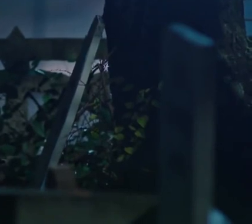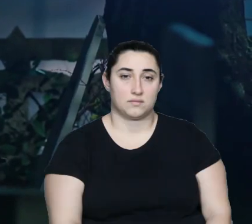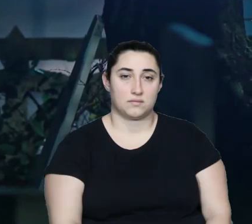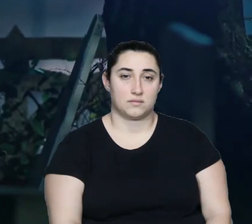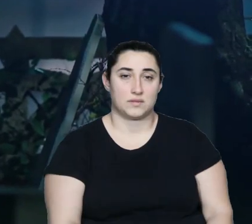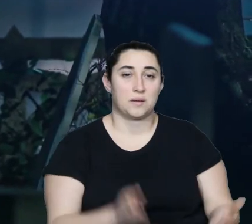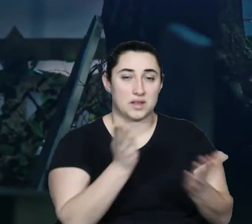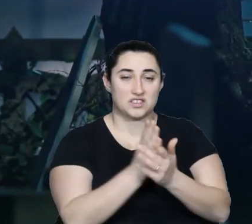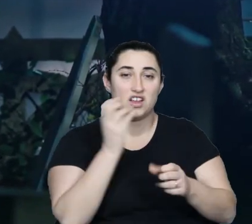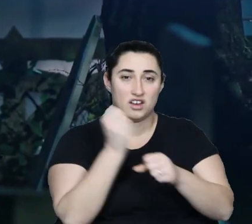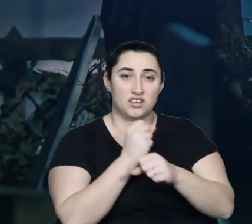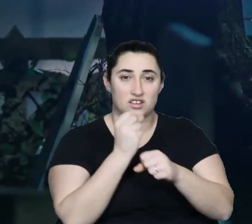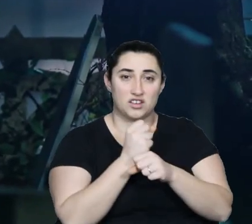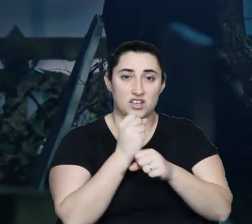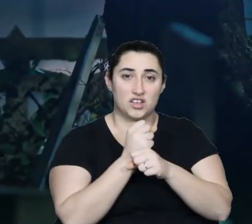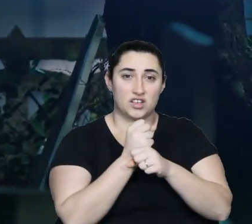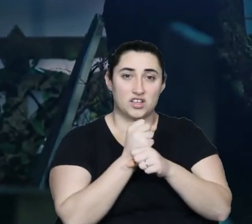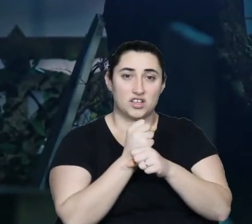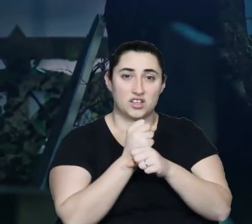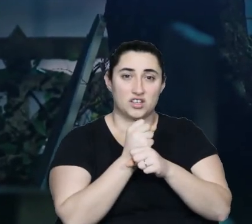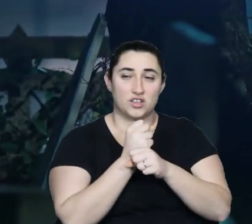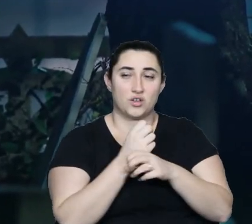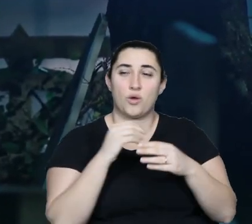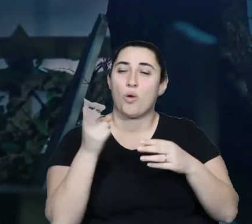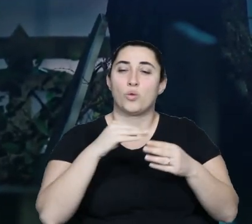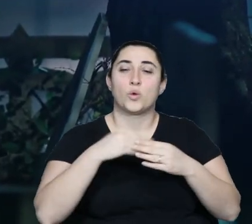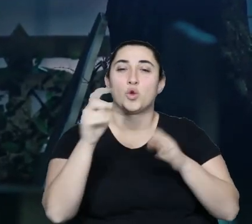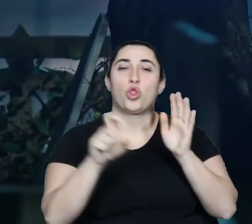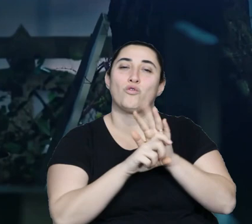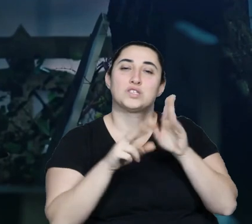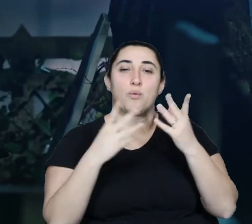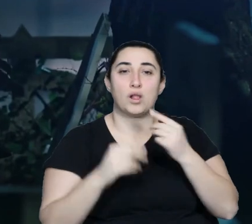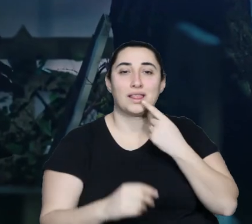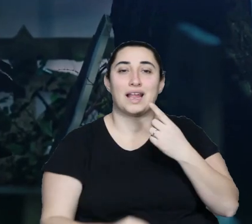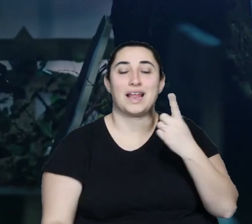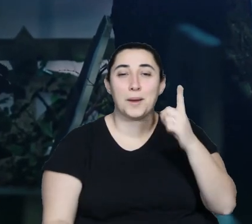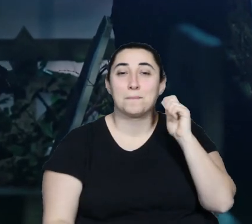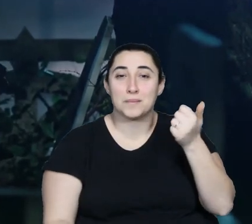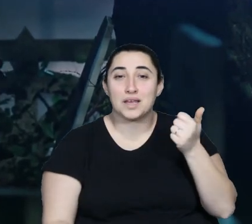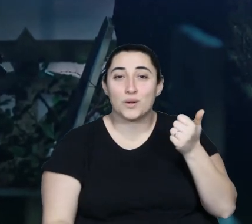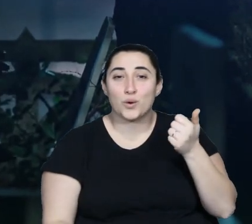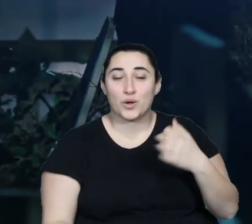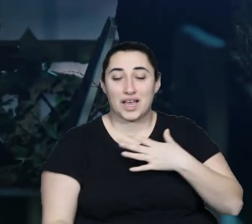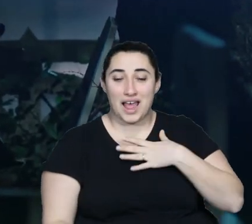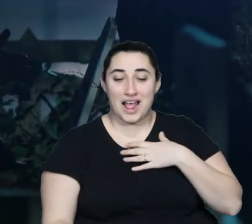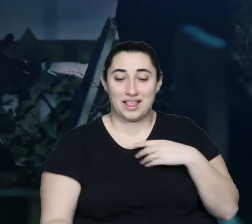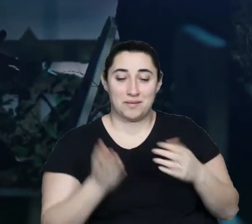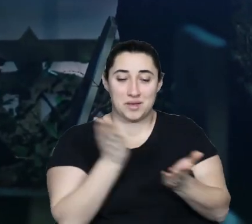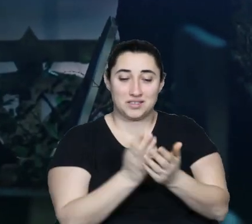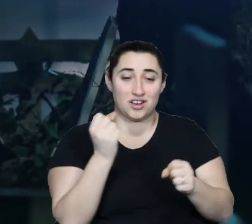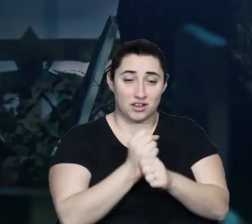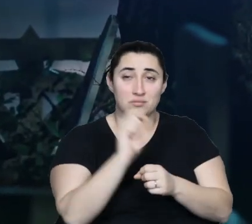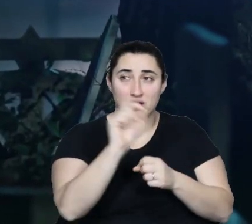Ya mezar taşı öbür tarafın nüfus cüzdanıdır derler. Yani bir gün gelip de kendi mezar